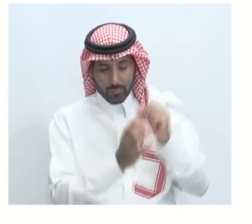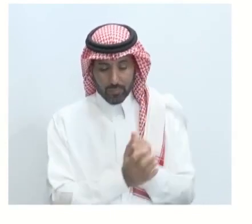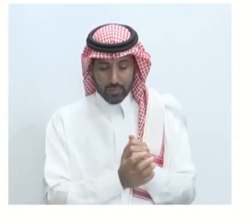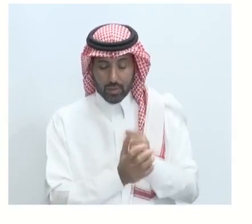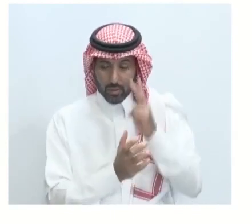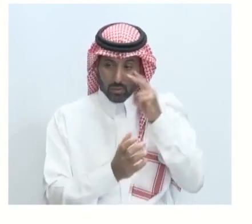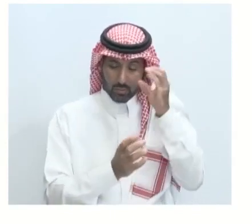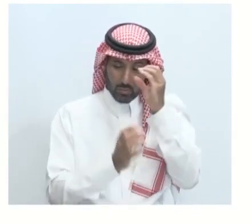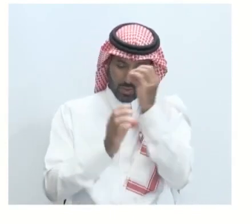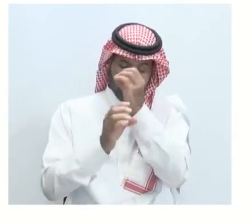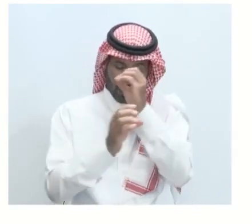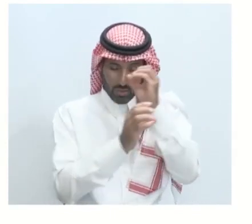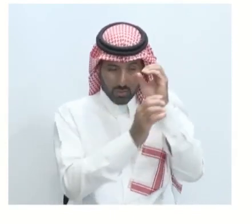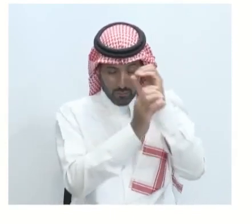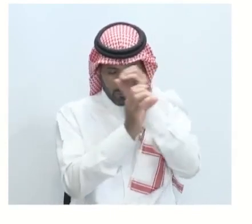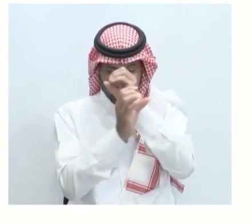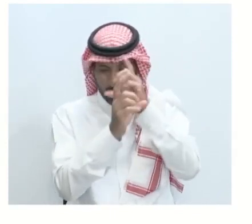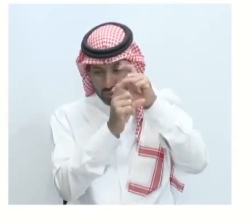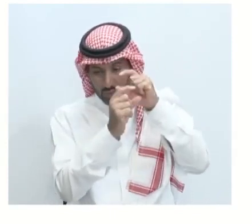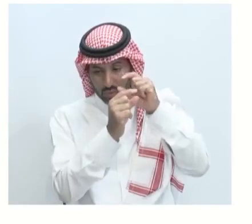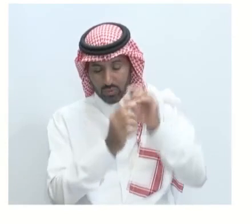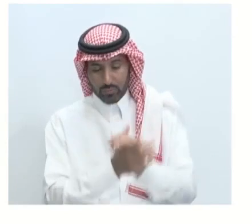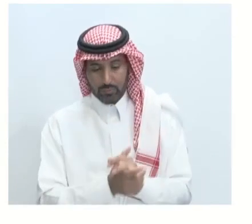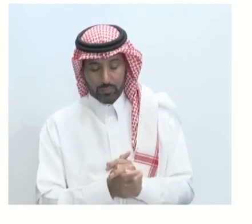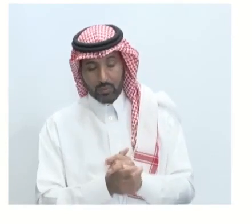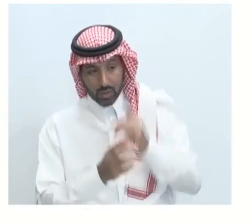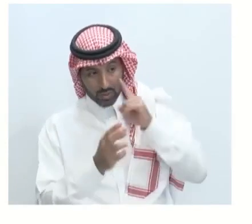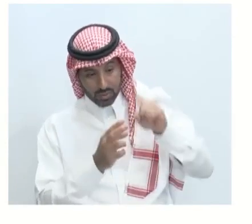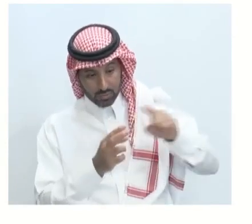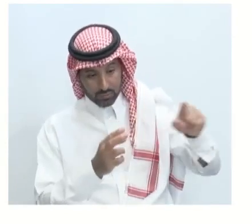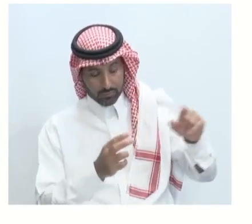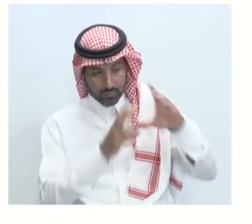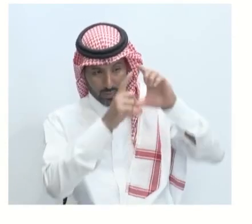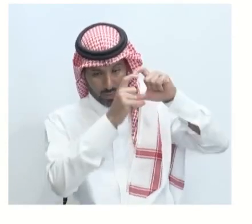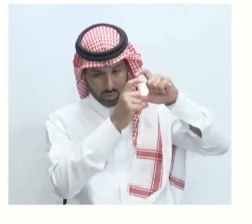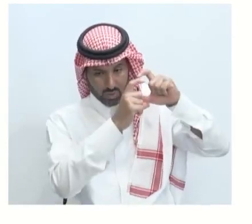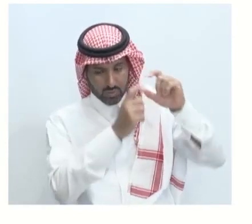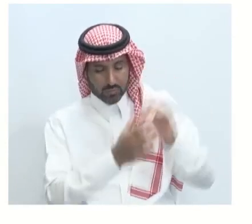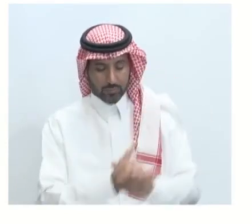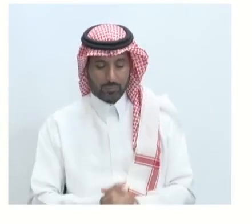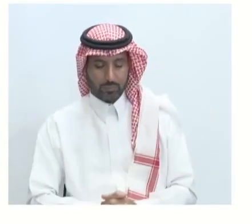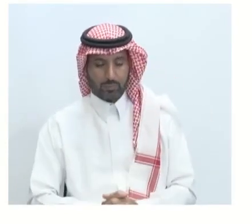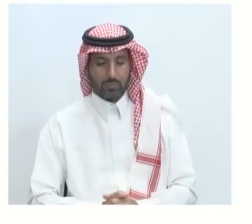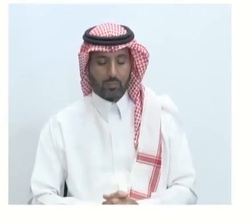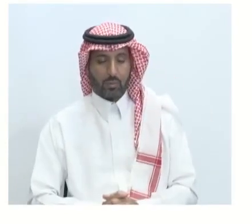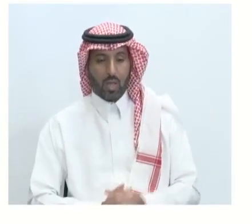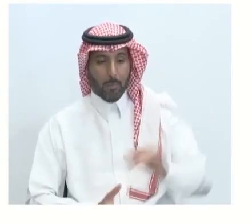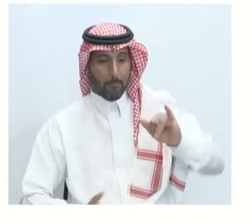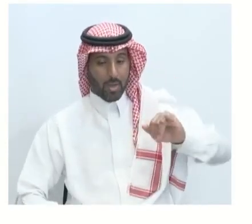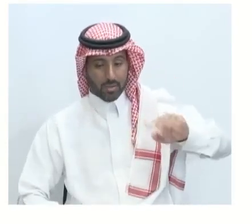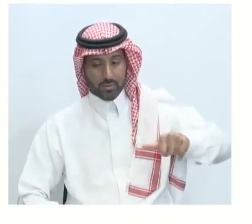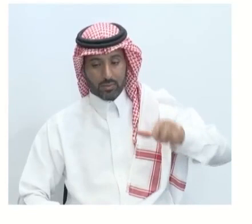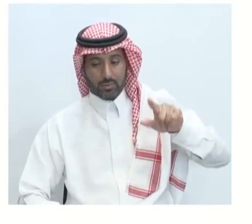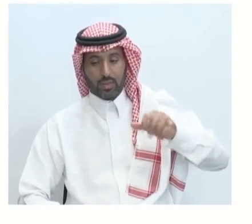ثلاثه نلاحظ هنا صور لسد بنطاق الاشعه السينيه بواسطه مرصد شاندرا والشكل